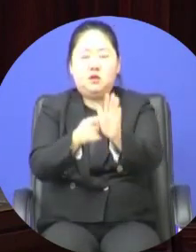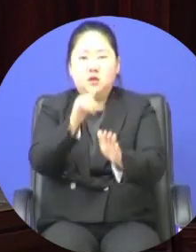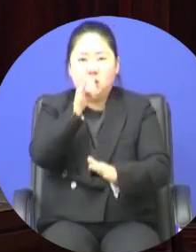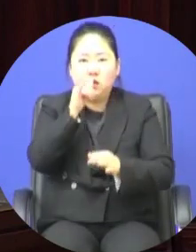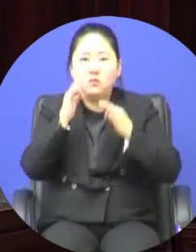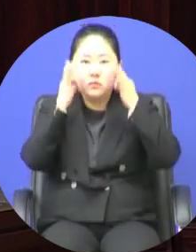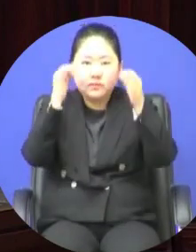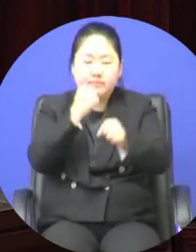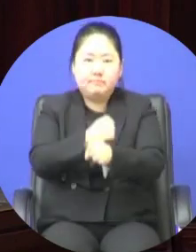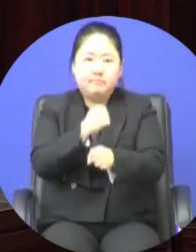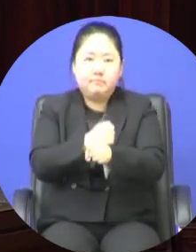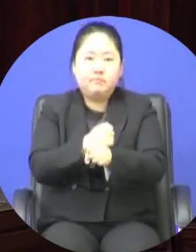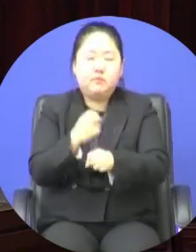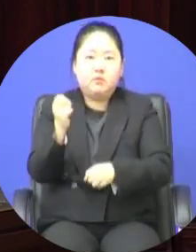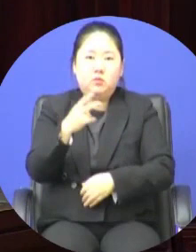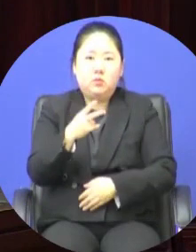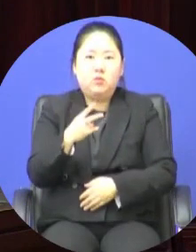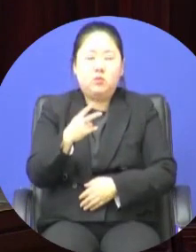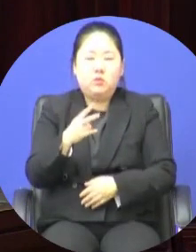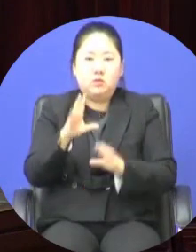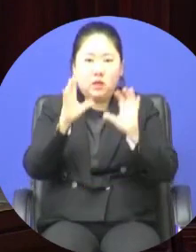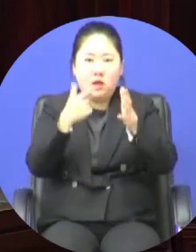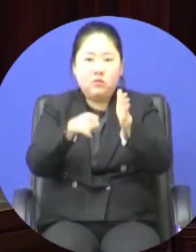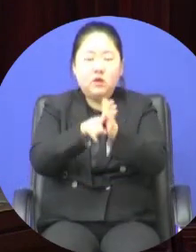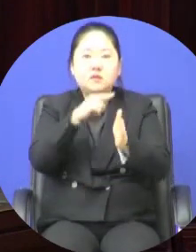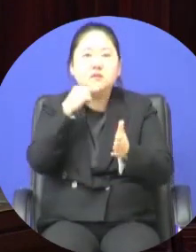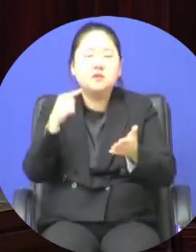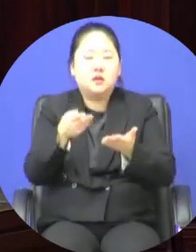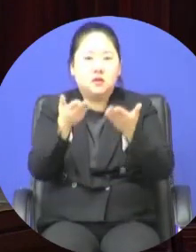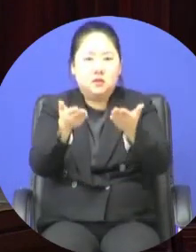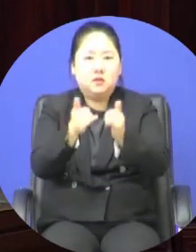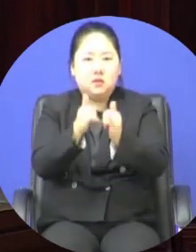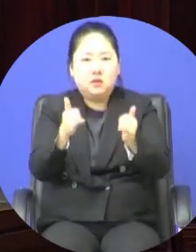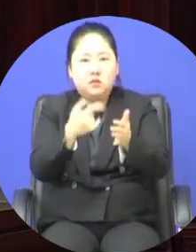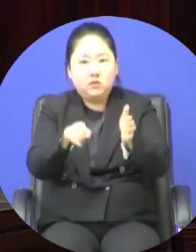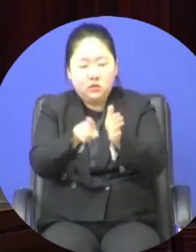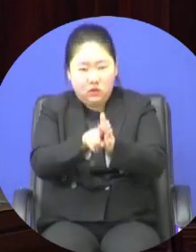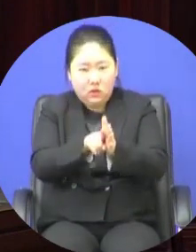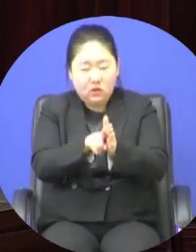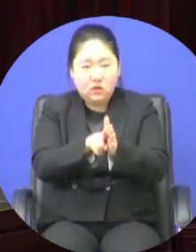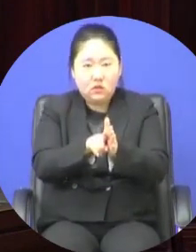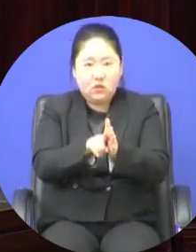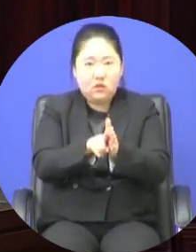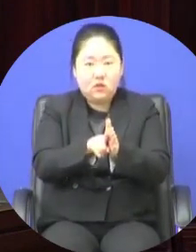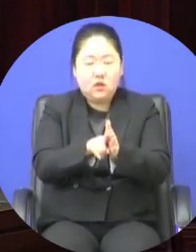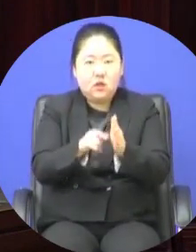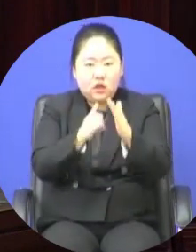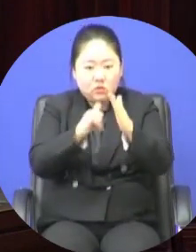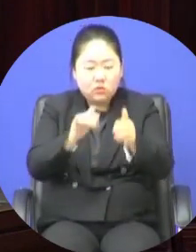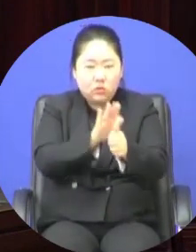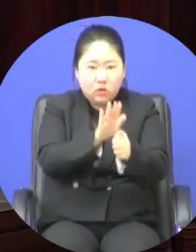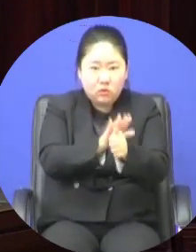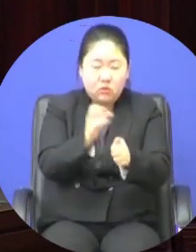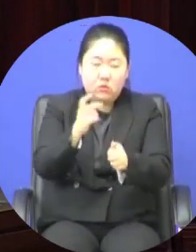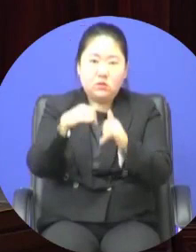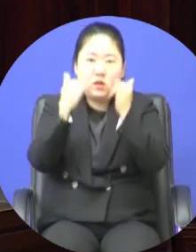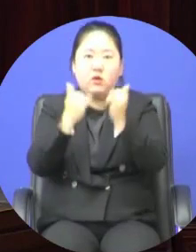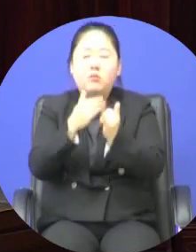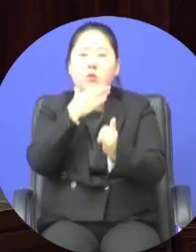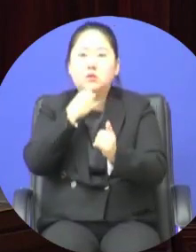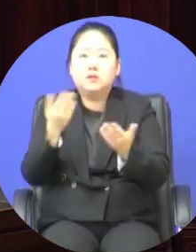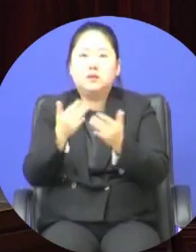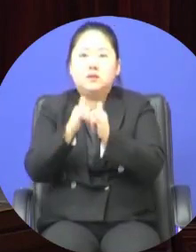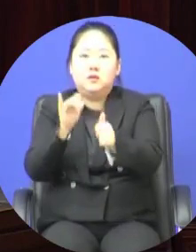하겠습니다. 호국 보훈 가족의 명예를 높이고 사회복지시설 관련 종사자의 처우를 개선하겠습니다. 어려운